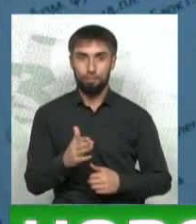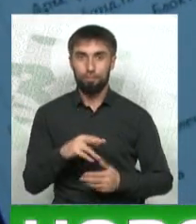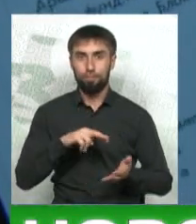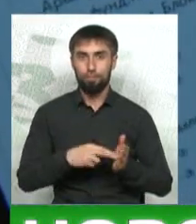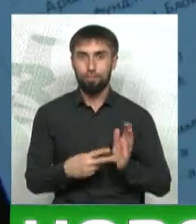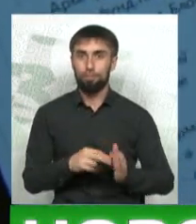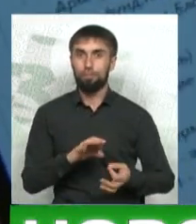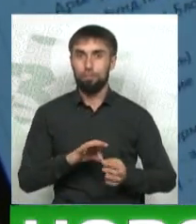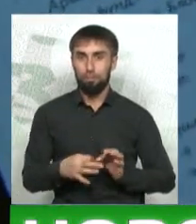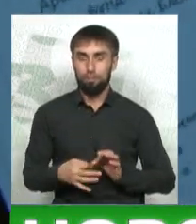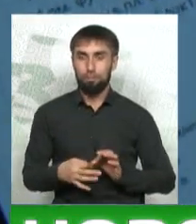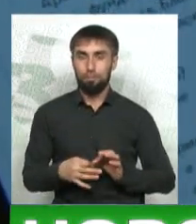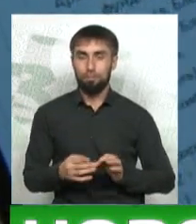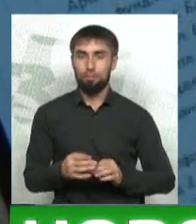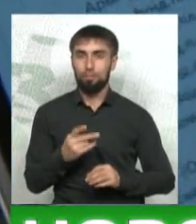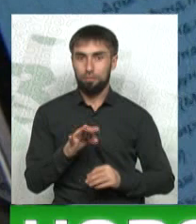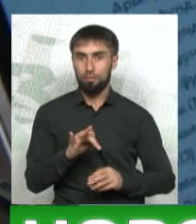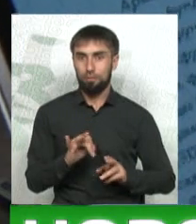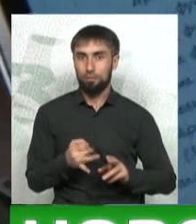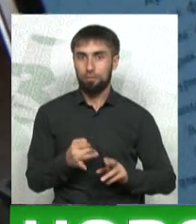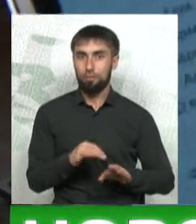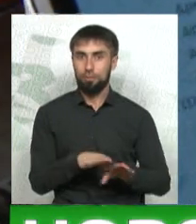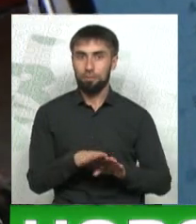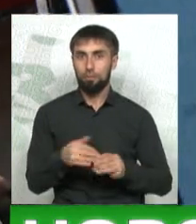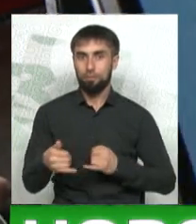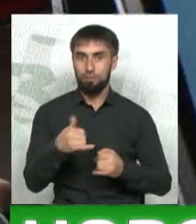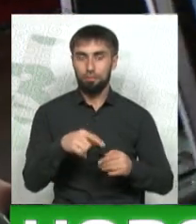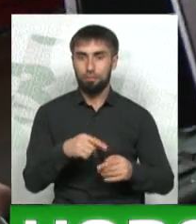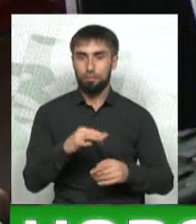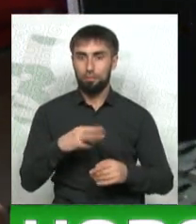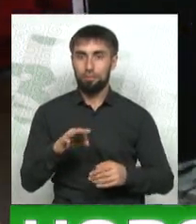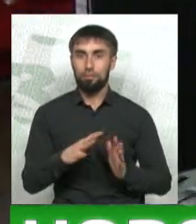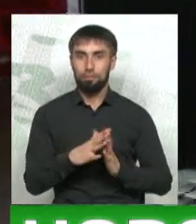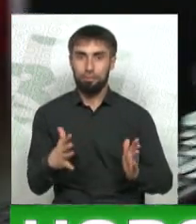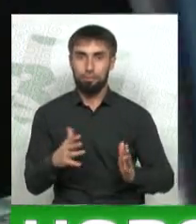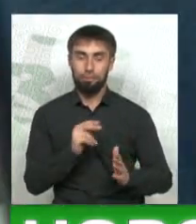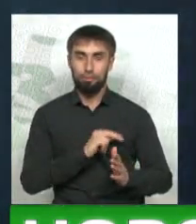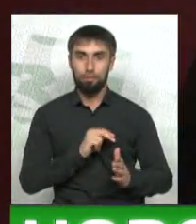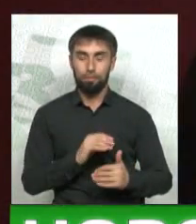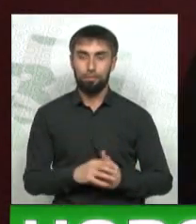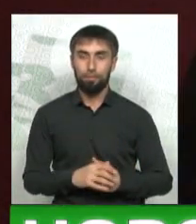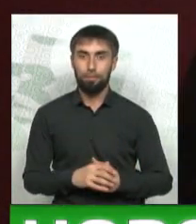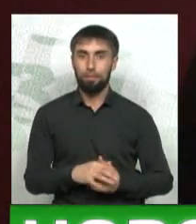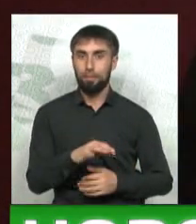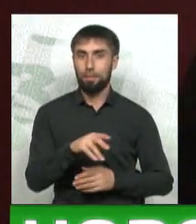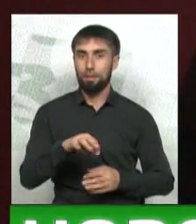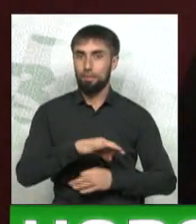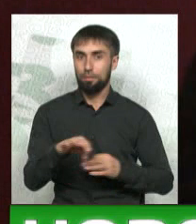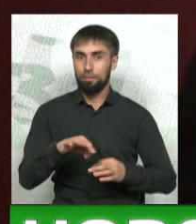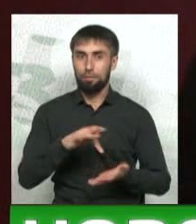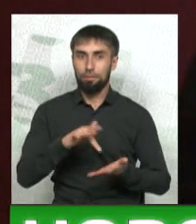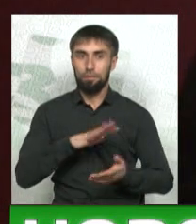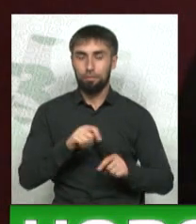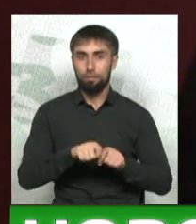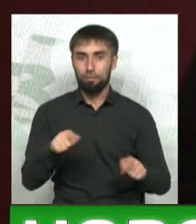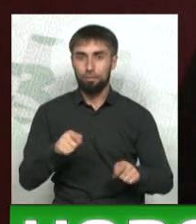плане сложное. Это, и, соответственно, фундаменты довольно объемная, большая работа. Проектный центр был создан по